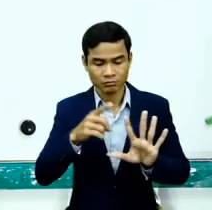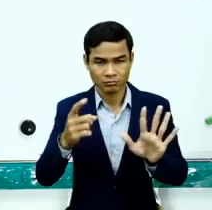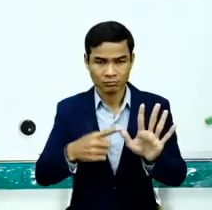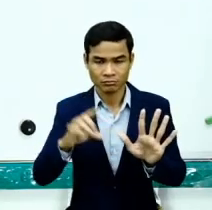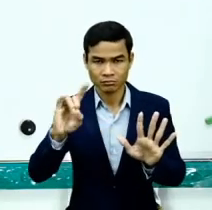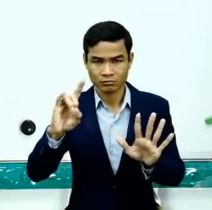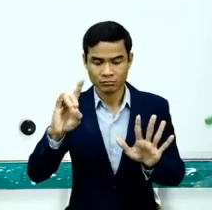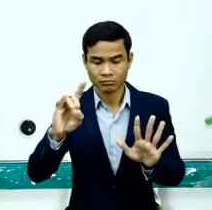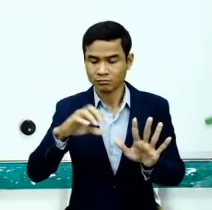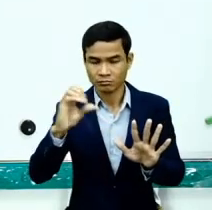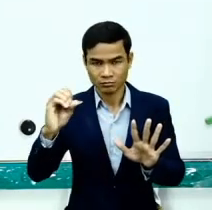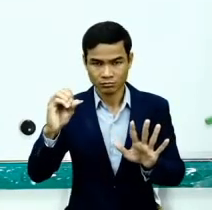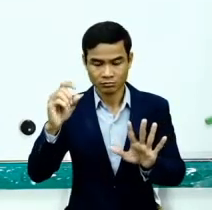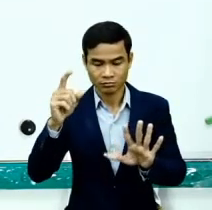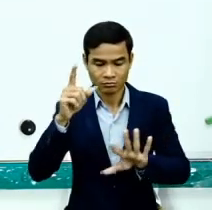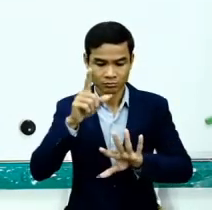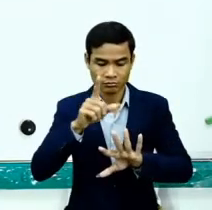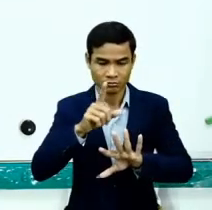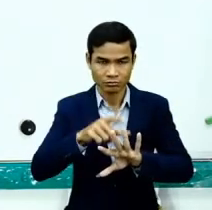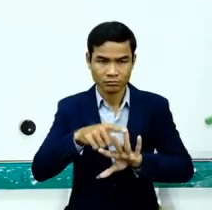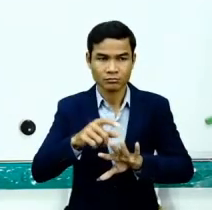mà